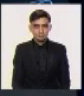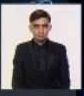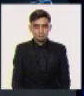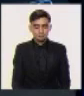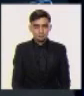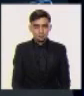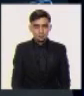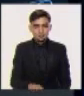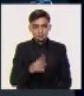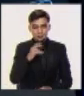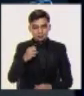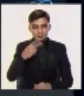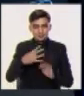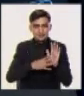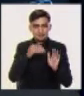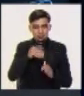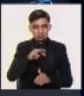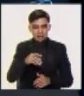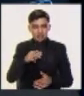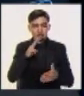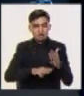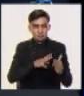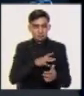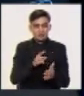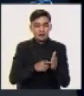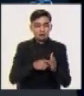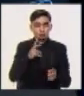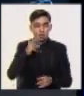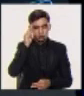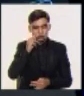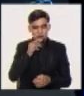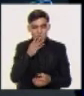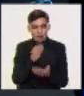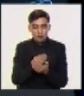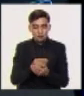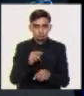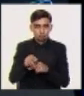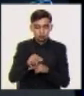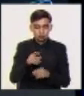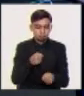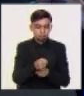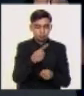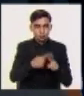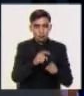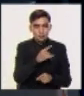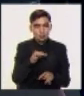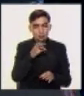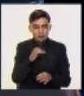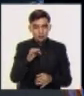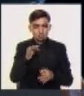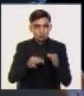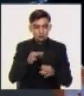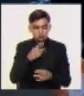на 29 тысяч теги оштрафовали карагандинцы который учил своего сына избивать другого ребенка такое решение суда